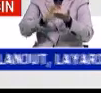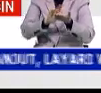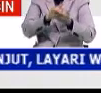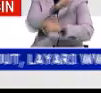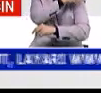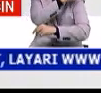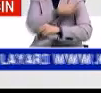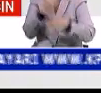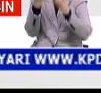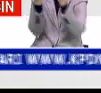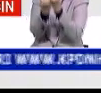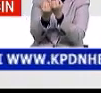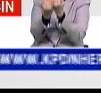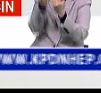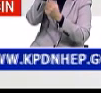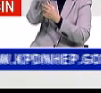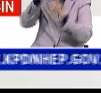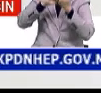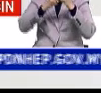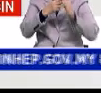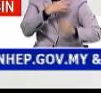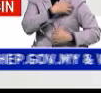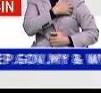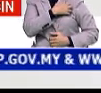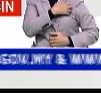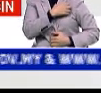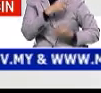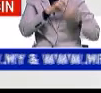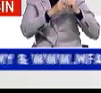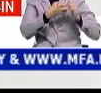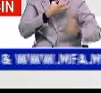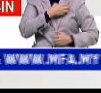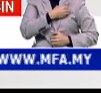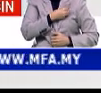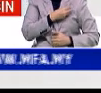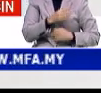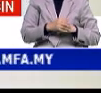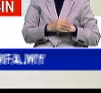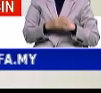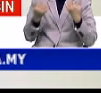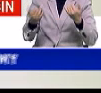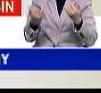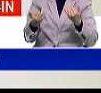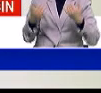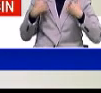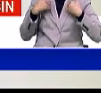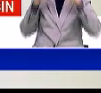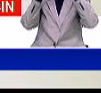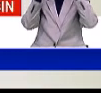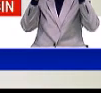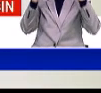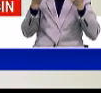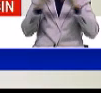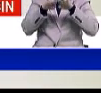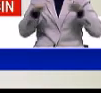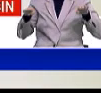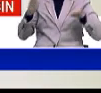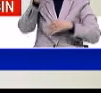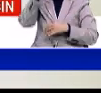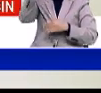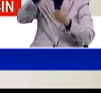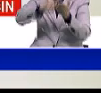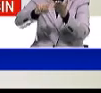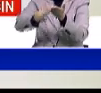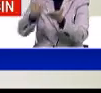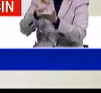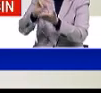Hospital Taiping berikutan masalah jantung tersumbat. Beliau kini berada dalam keadaan sedar dan stabil serta akan dirujuk